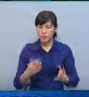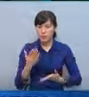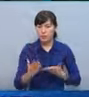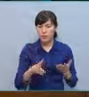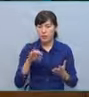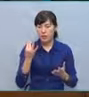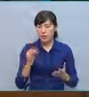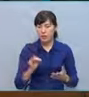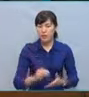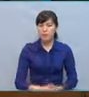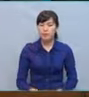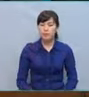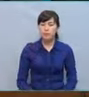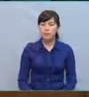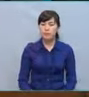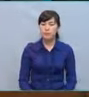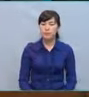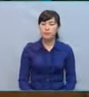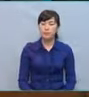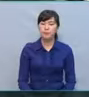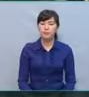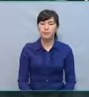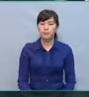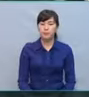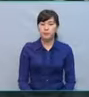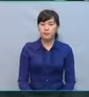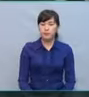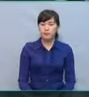кешіп жүр. Кенжехан Дүйсенбі, Батыр Оразбек, Бақыт Байларов, Тұран Ньюс.